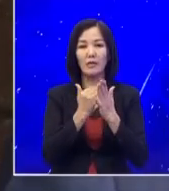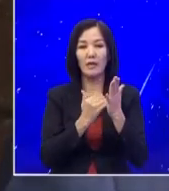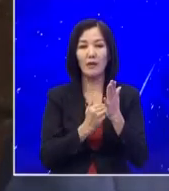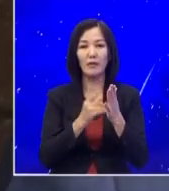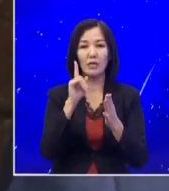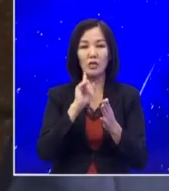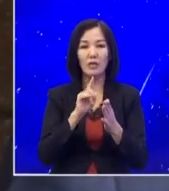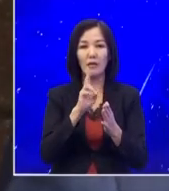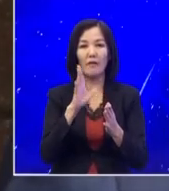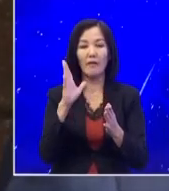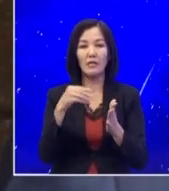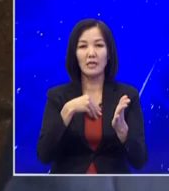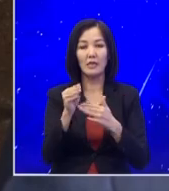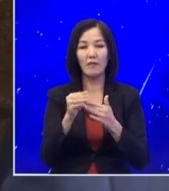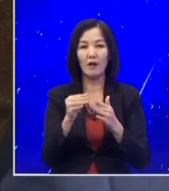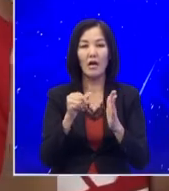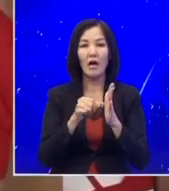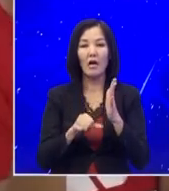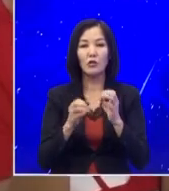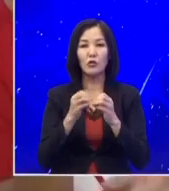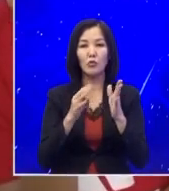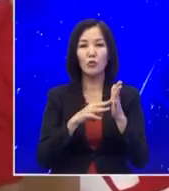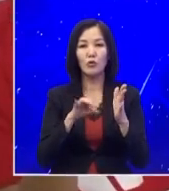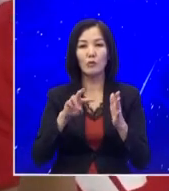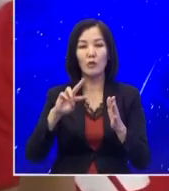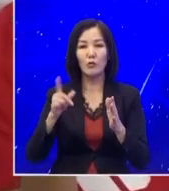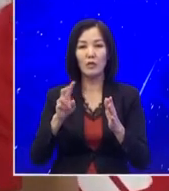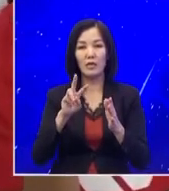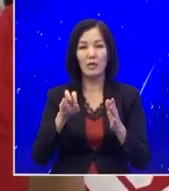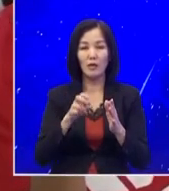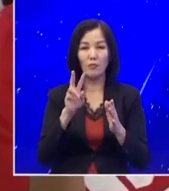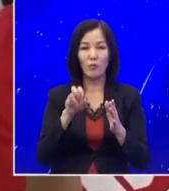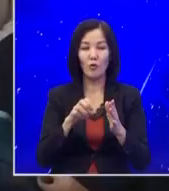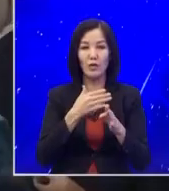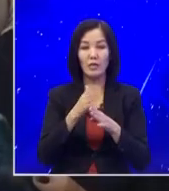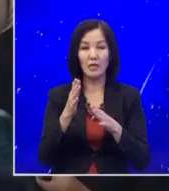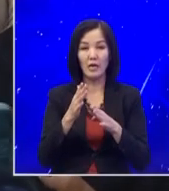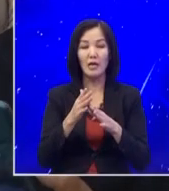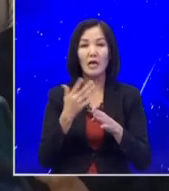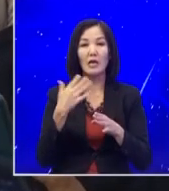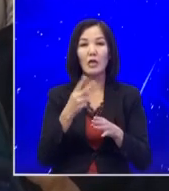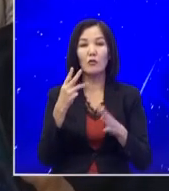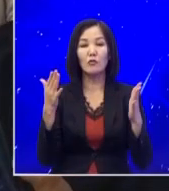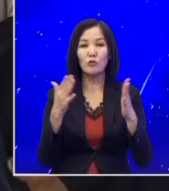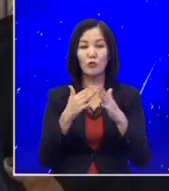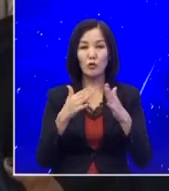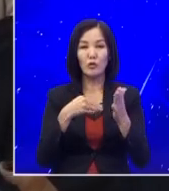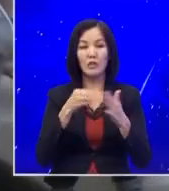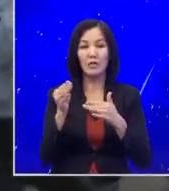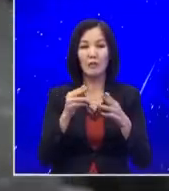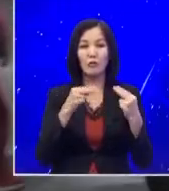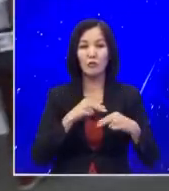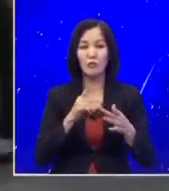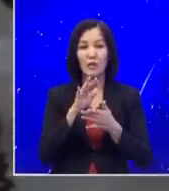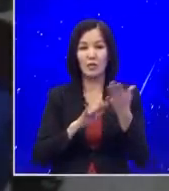жалдамалы пәтер сатып алуға 619 миллион теңге бөлінген. Оған аудан әкімдігі жалпы 53 баспана сатып алу жұмыстарын әлі